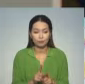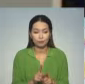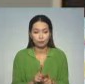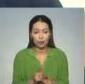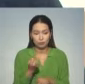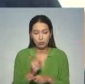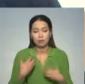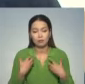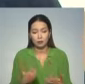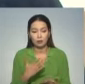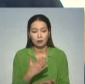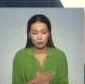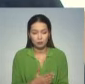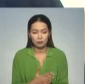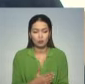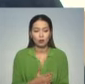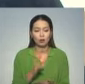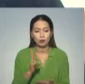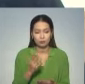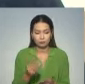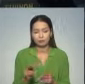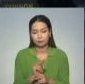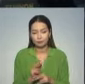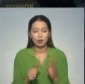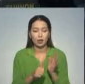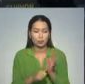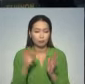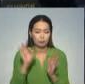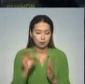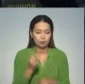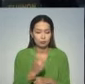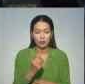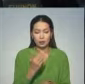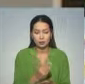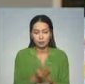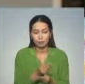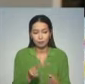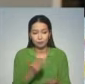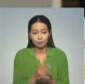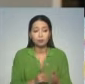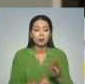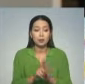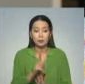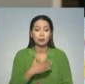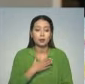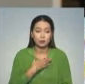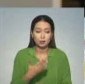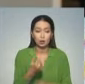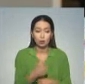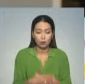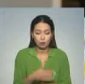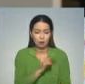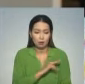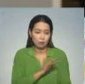аурудан, ал миелобластық болса, 60%-ке дейін негізі жетеді. Негізі бастапқы ем барлығы біздің орталықта